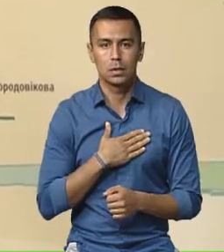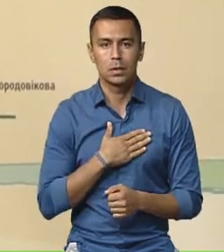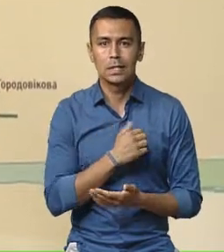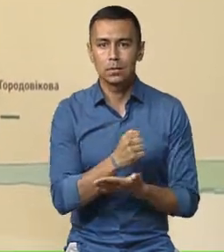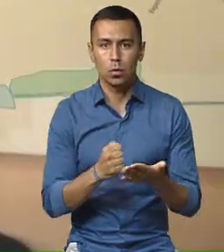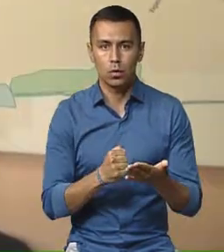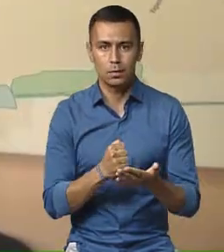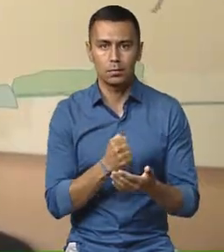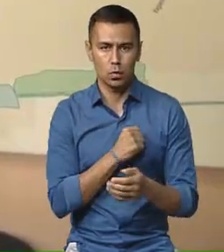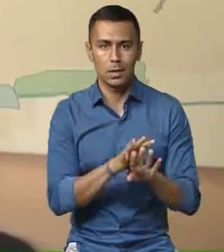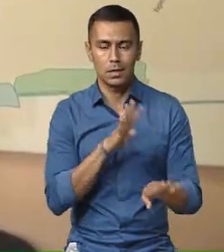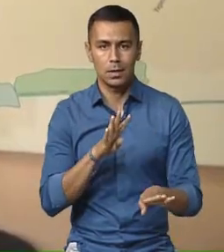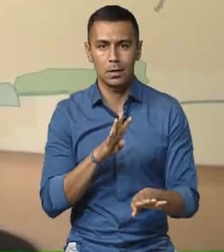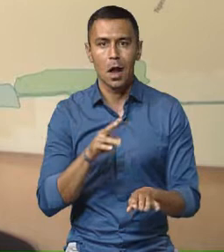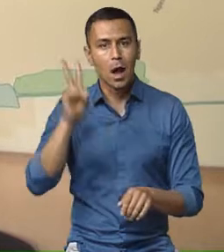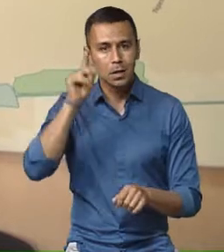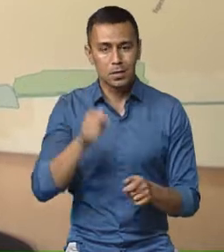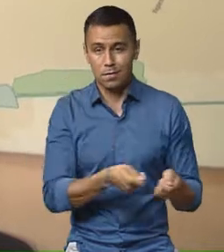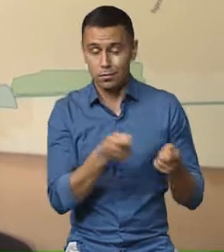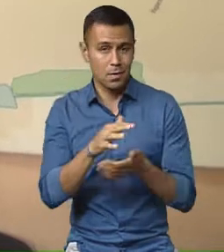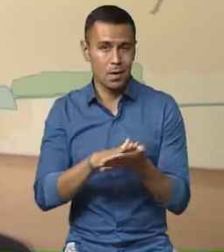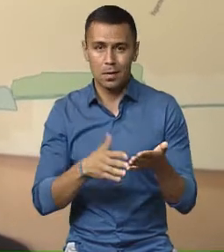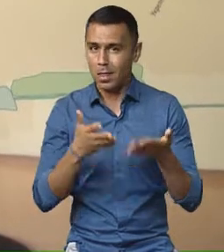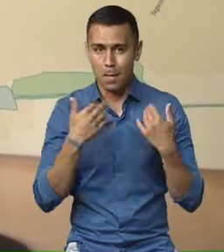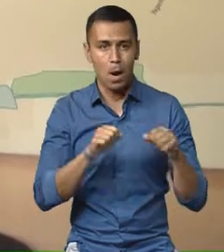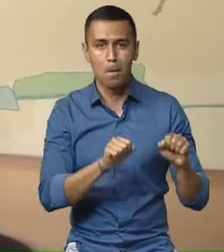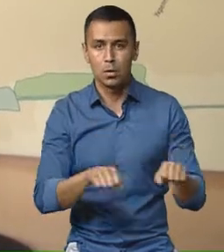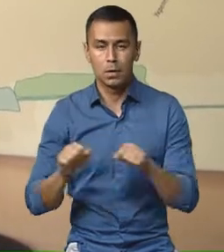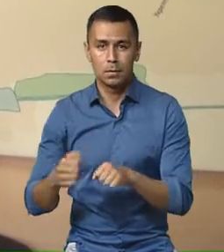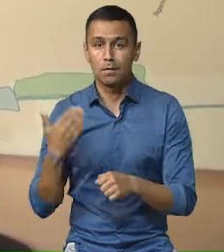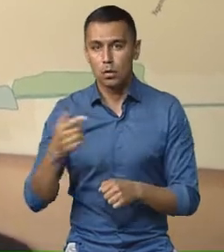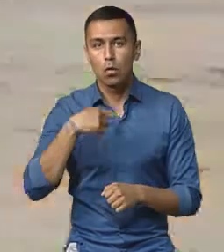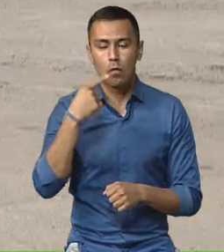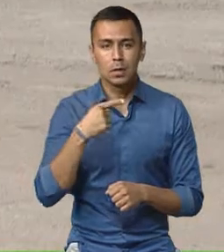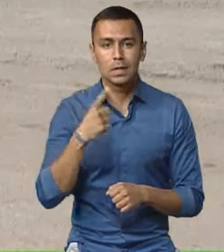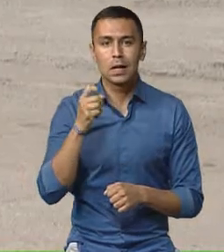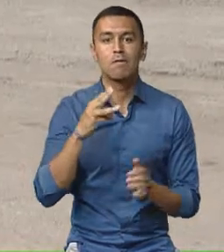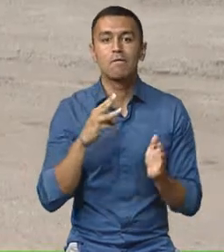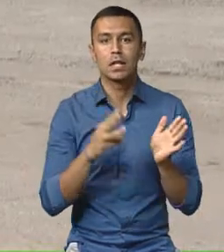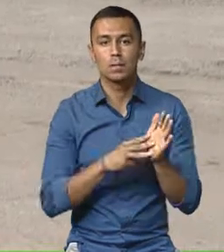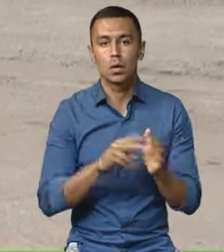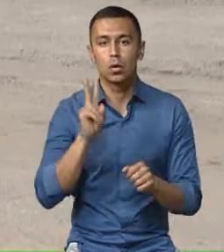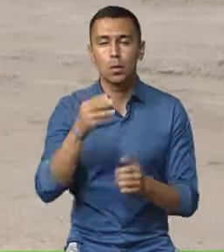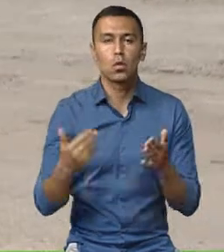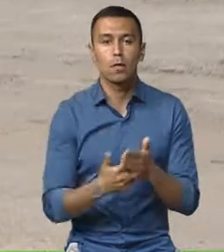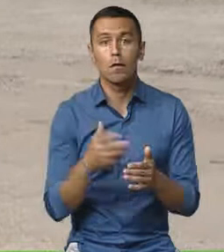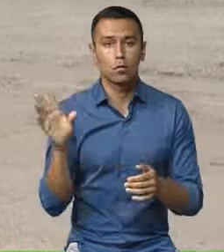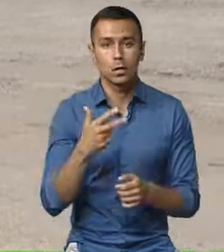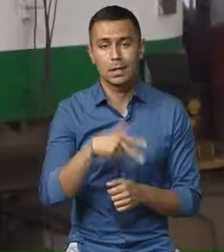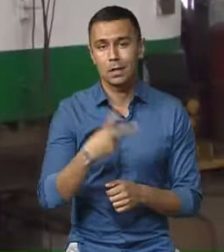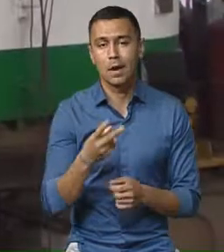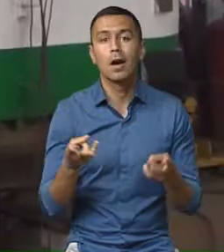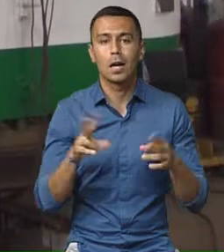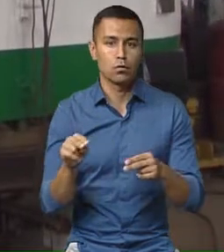сили, армію. Зайців возити далі немає можливості. За його словами, зі 108 тролейбусів нових всього 32.